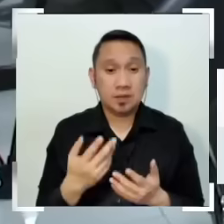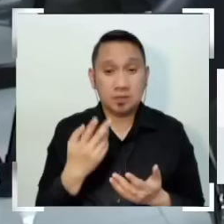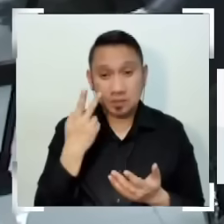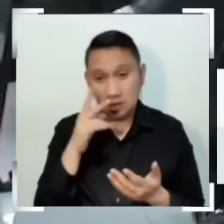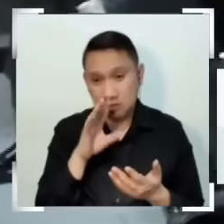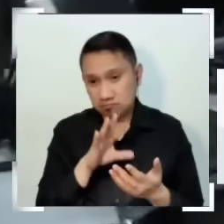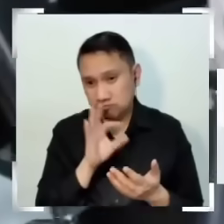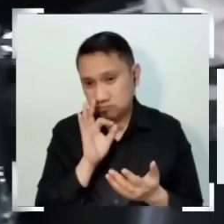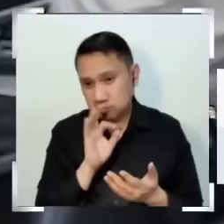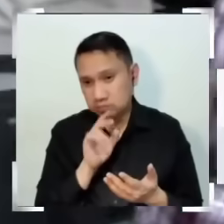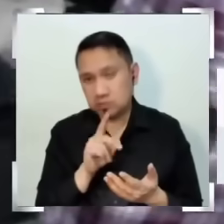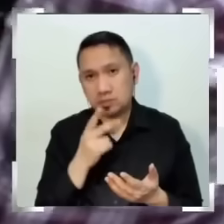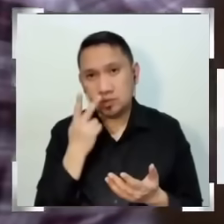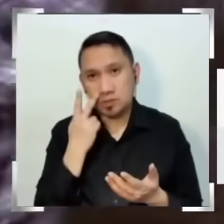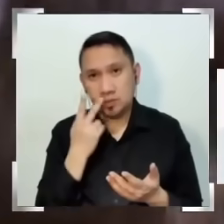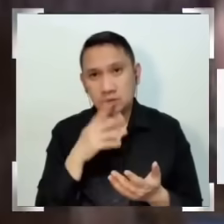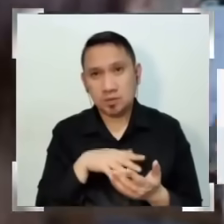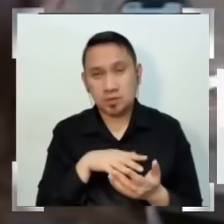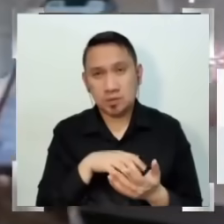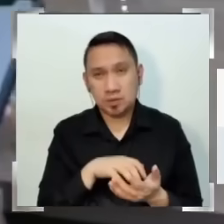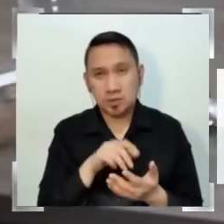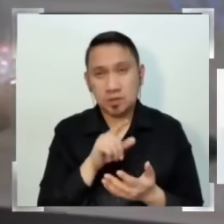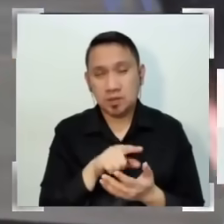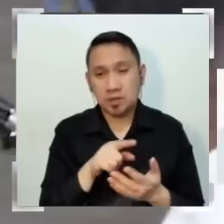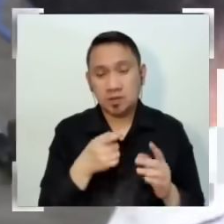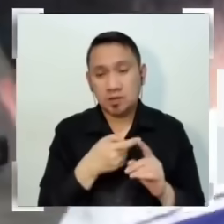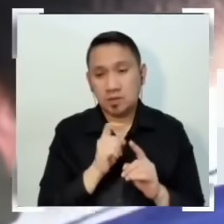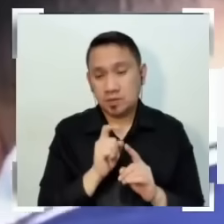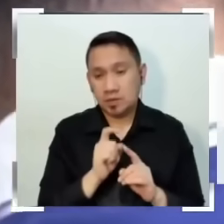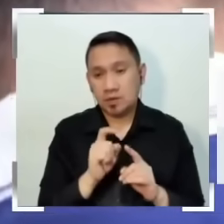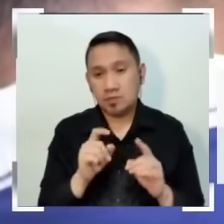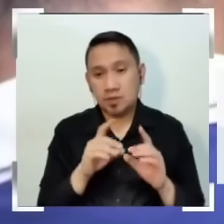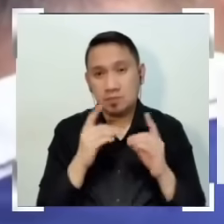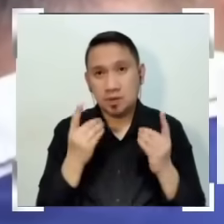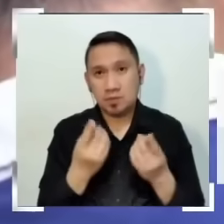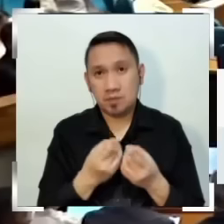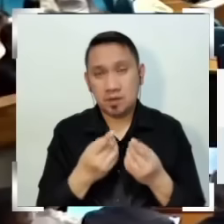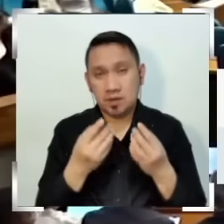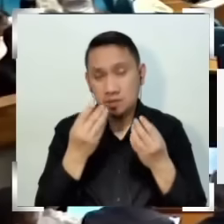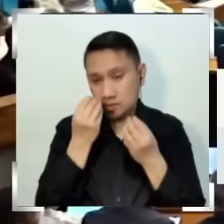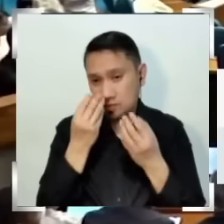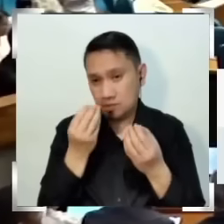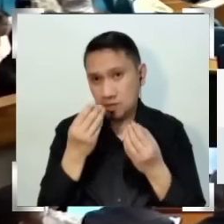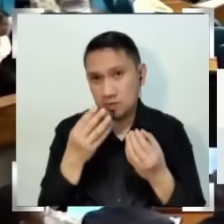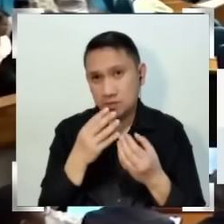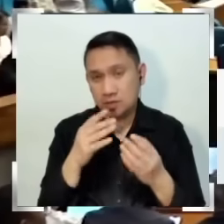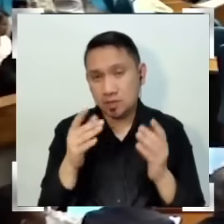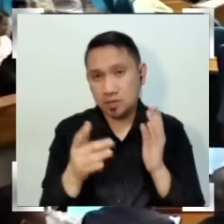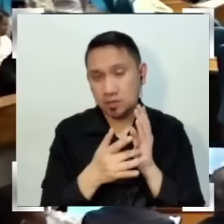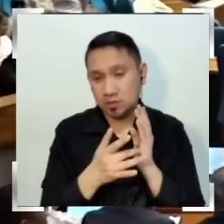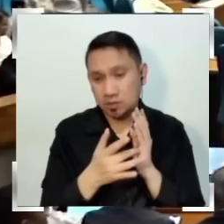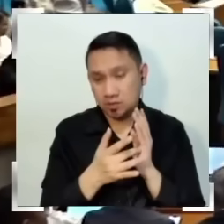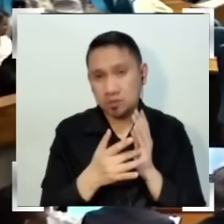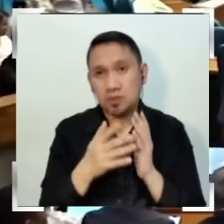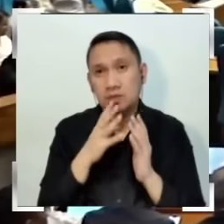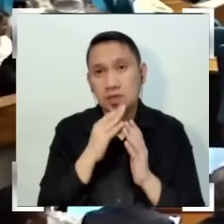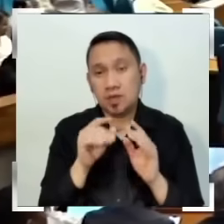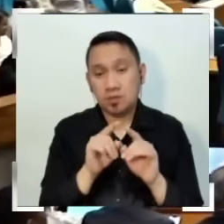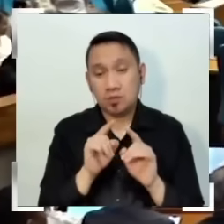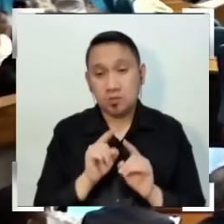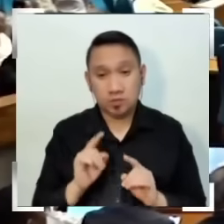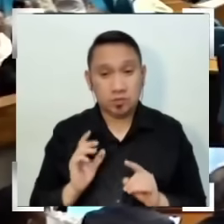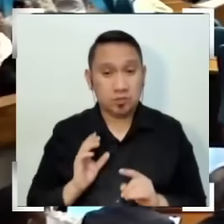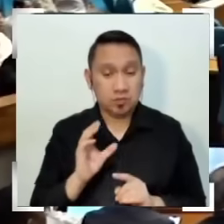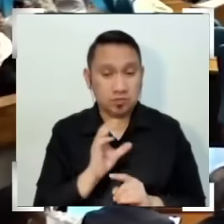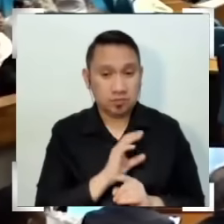ng Department of Information and Communications Technology o DICT. Nakipag-ugnayan din ang kamera sa National Bureau